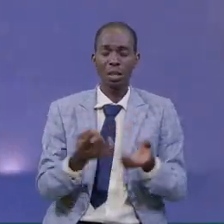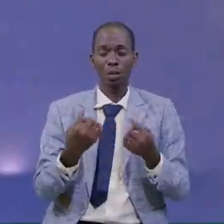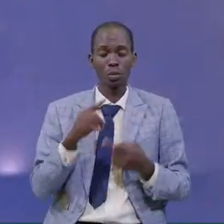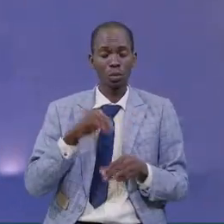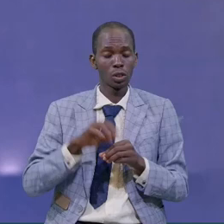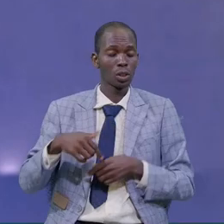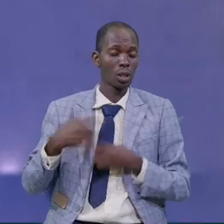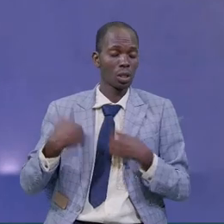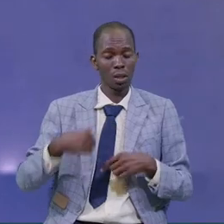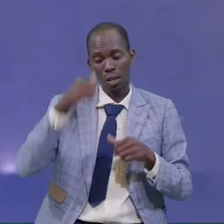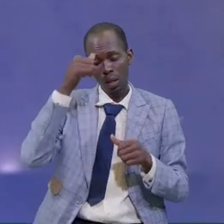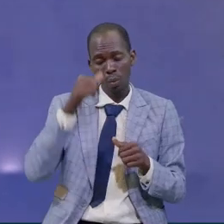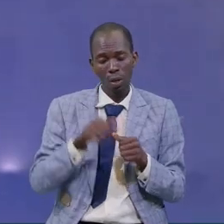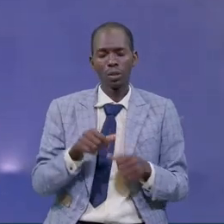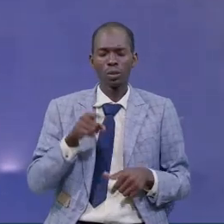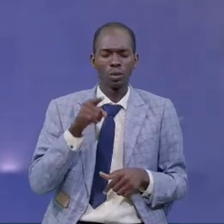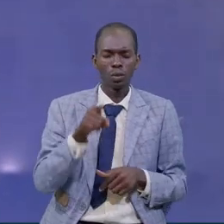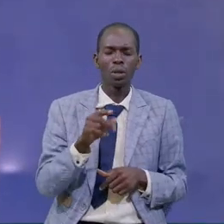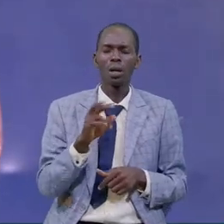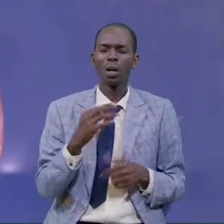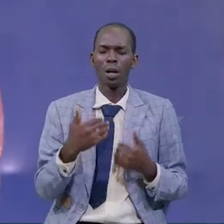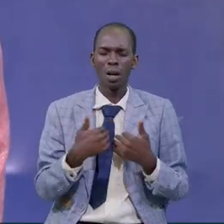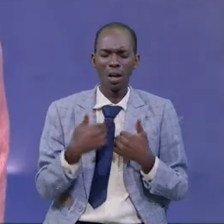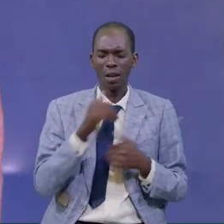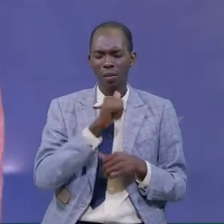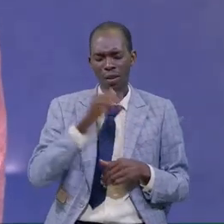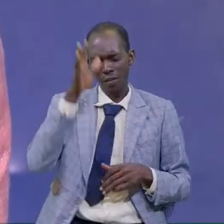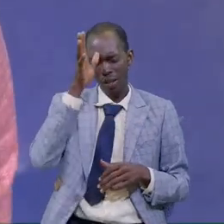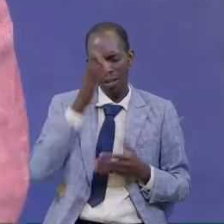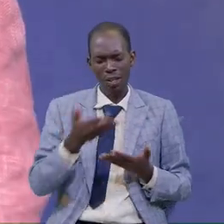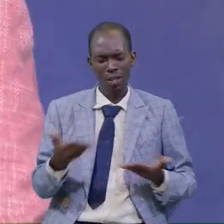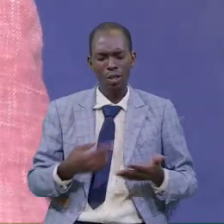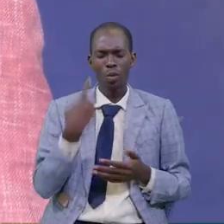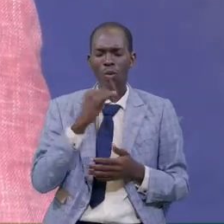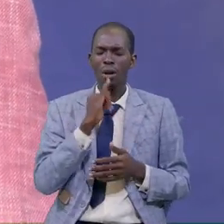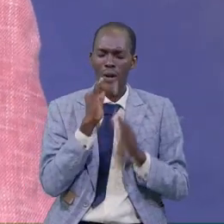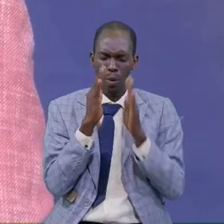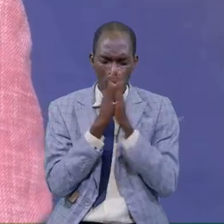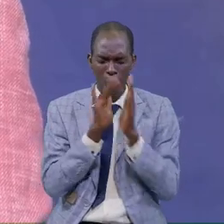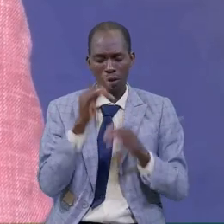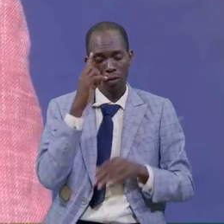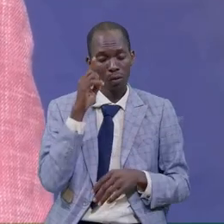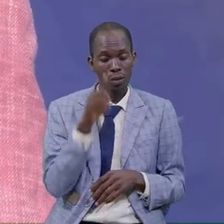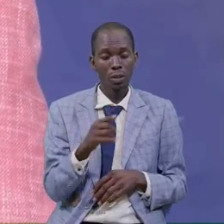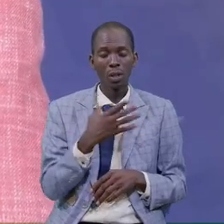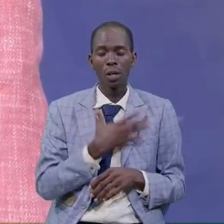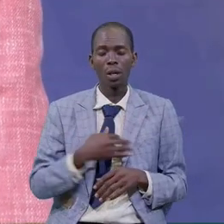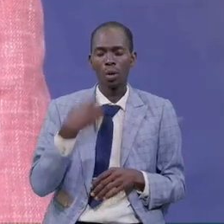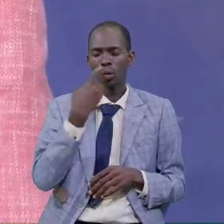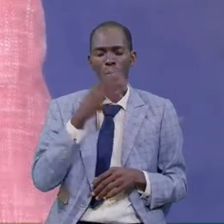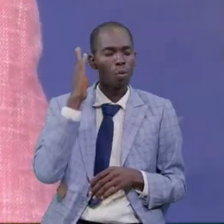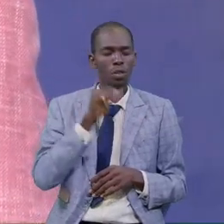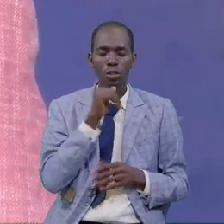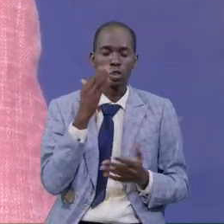rappelle-toi, tu as un Père ici qui prie pour toi et qui ne va pas